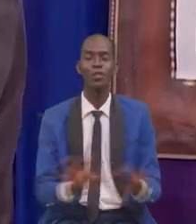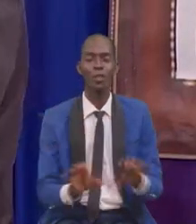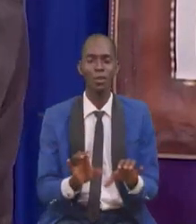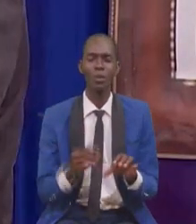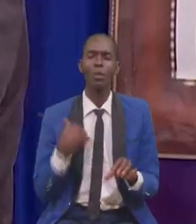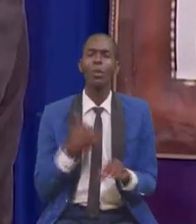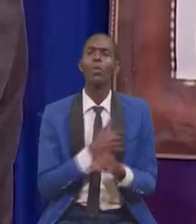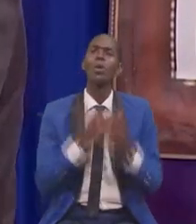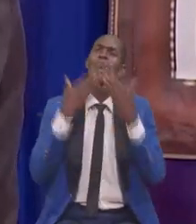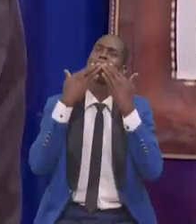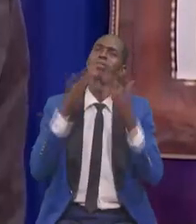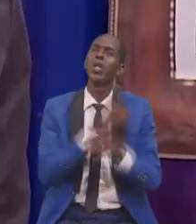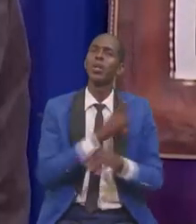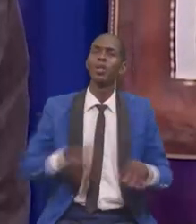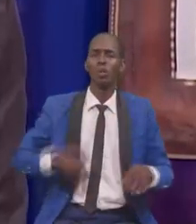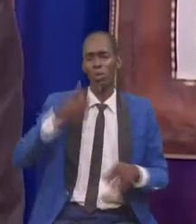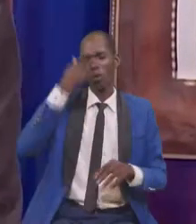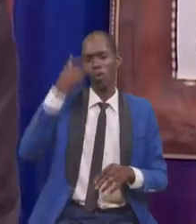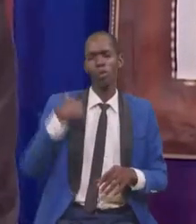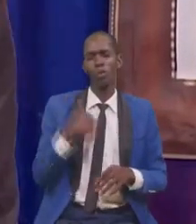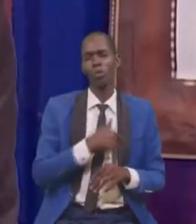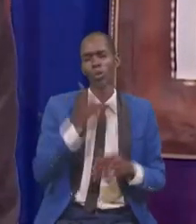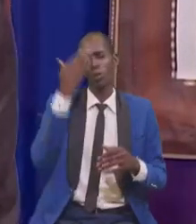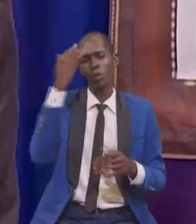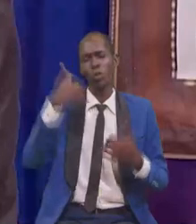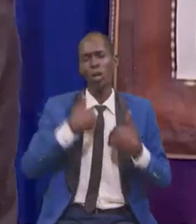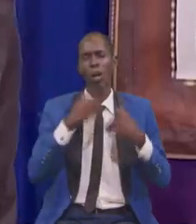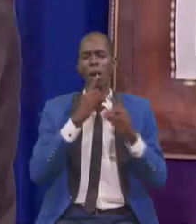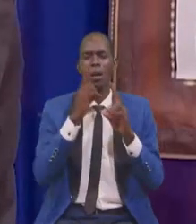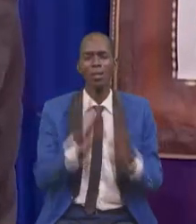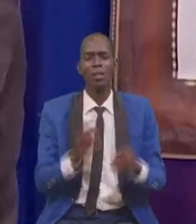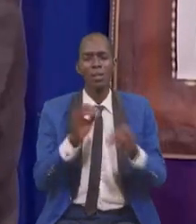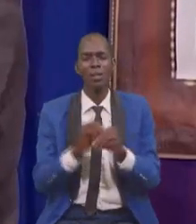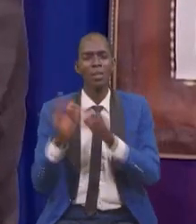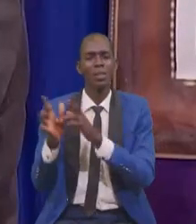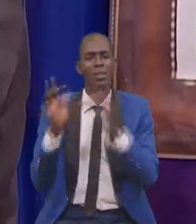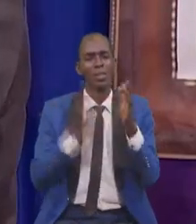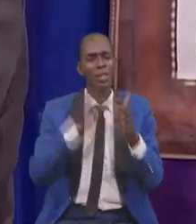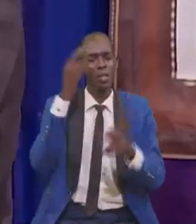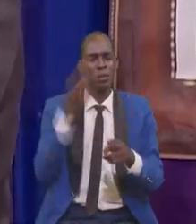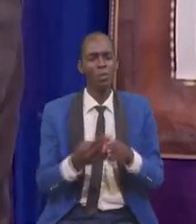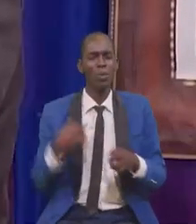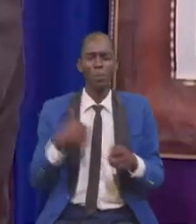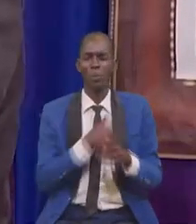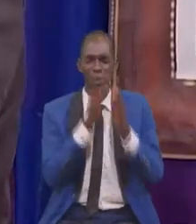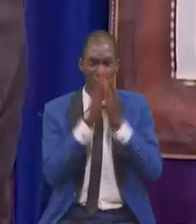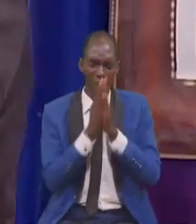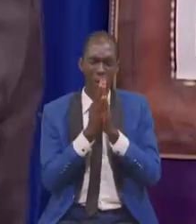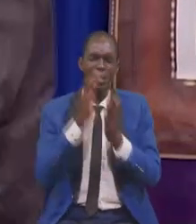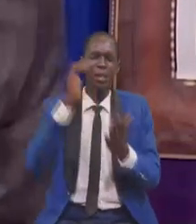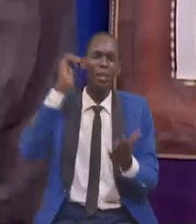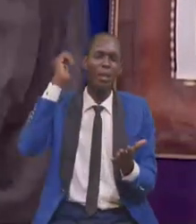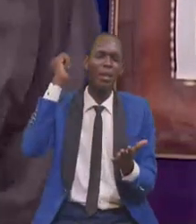que c'est fait. Nous te disons merci parce que nous savons que tu as exaucé. Au nom de Jésus,